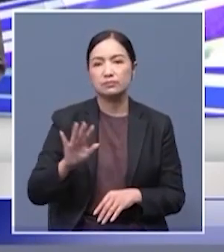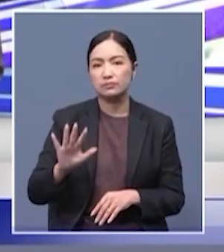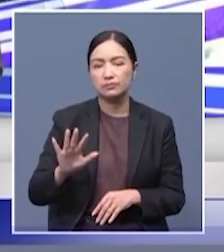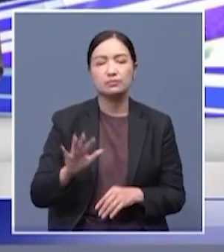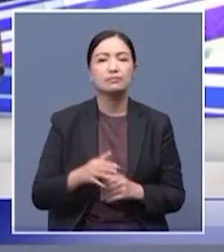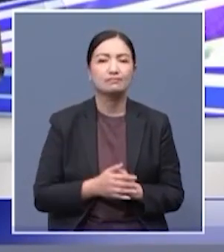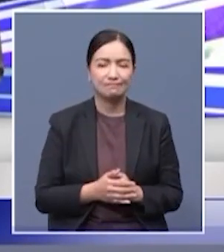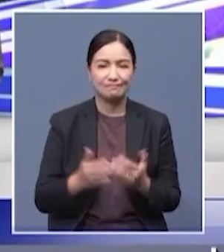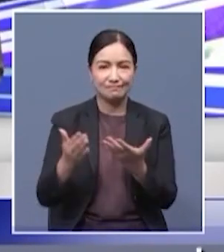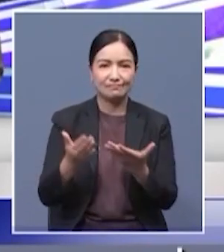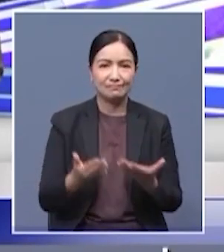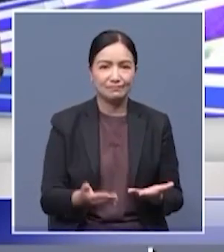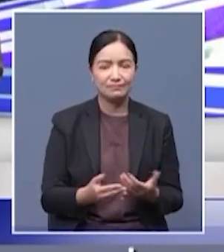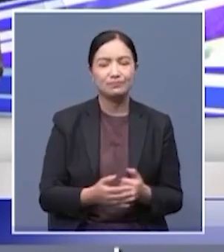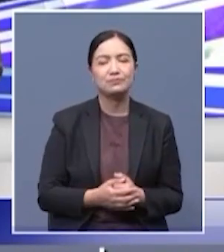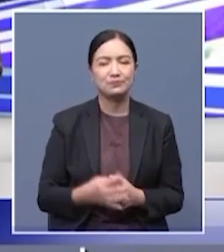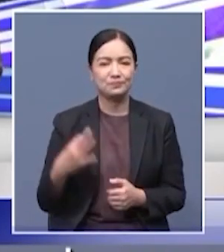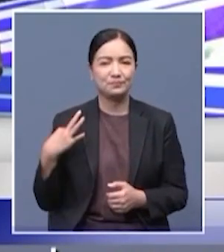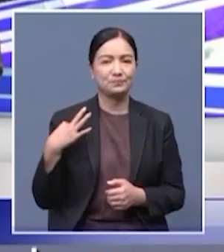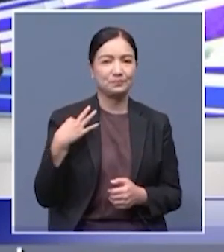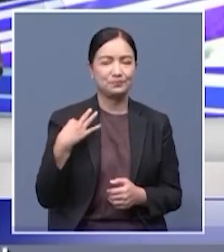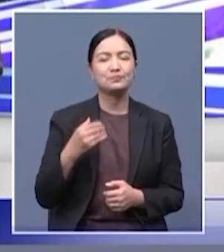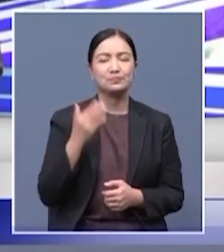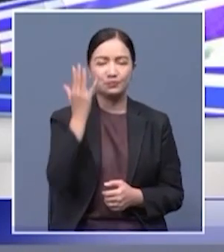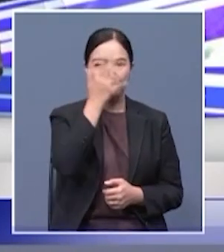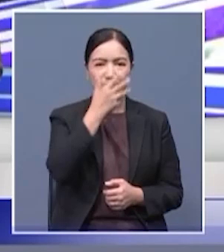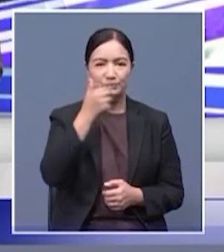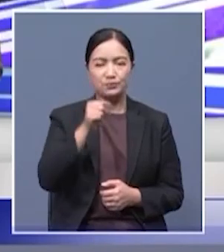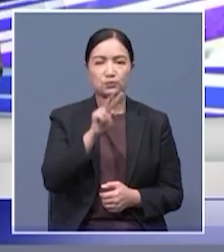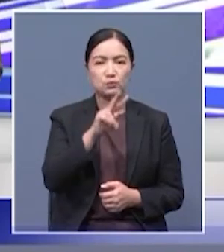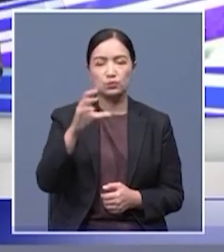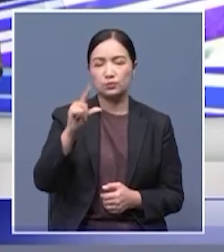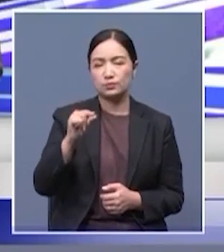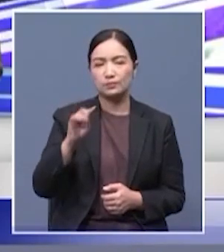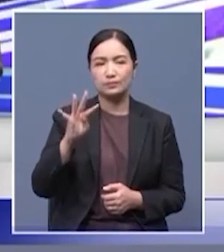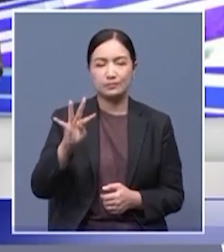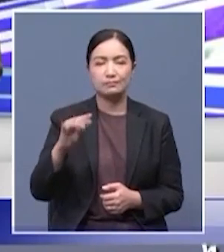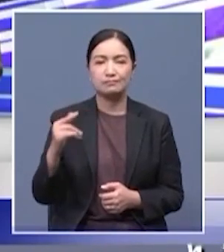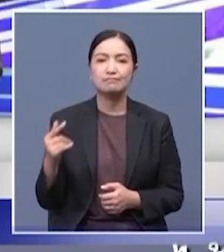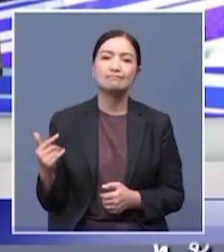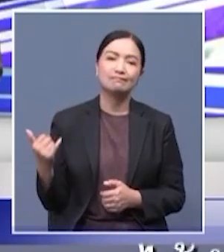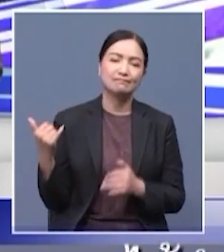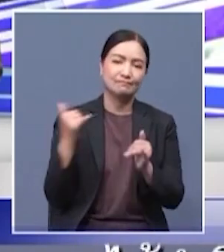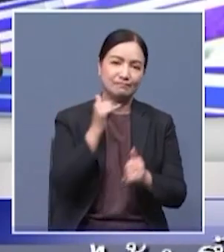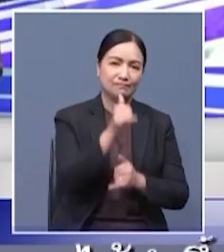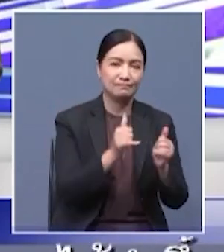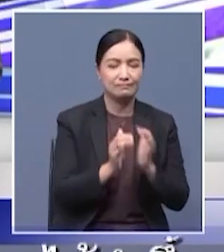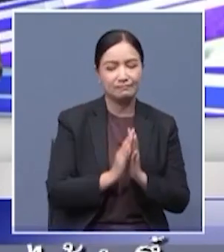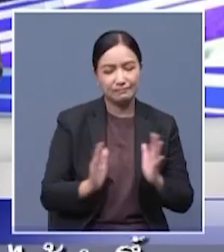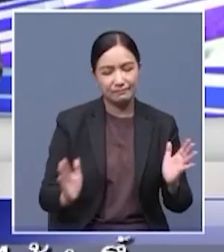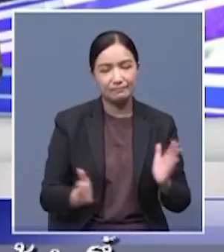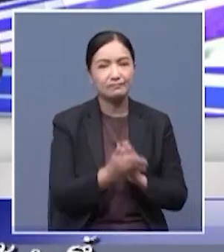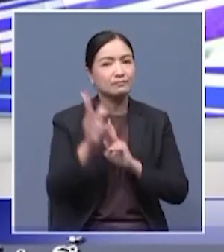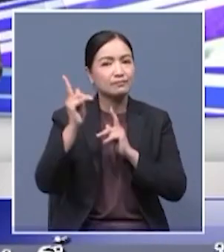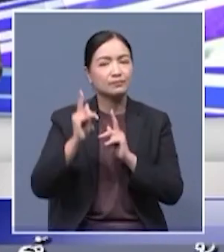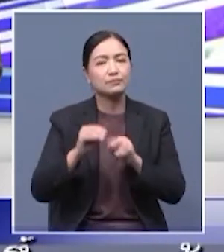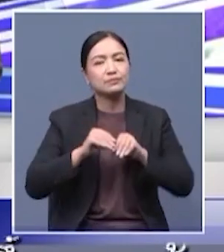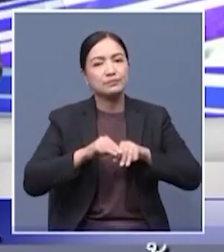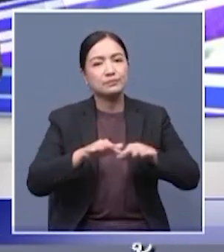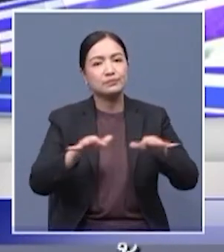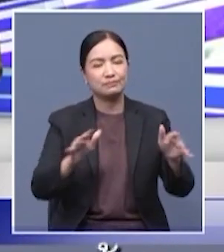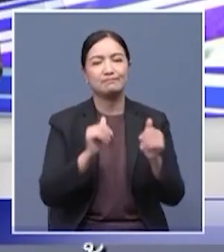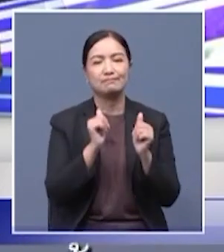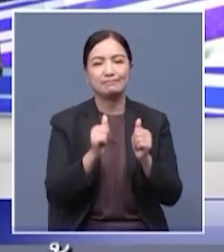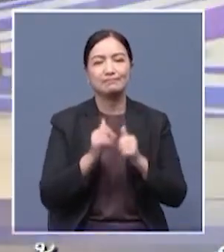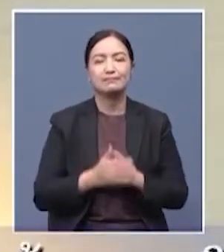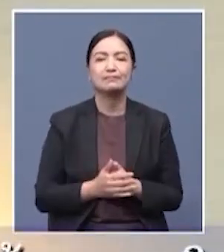กค่ะได้ให้การต้อนรับคณะมิสยูนิเวิร์สไทยแลนด์2024ในโอกาสเดินทางมาขอบคุณสื่อมวลชนที่นำเสนอข่าวด้วยดีเสมอมา